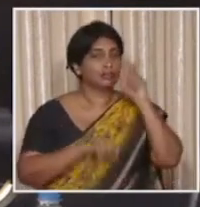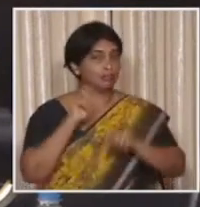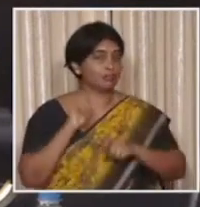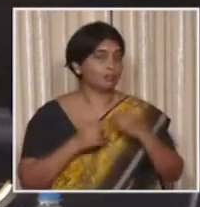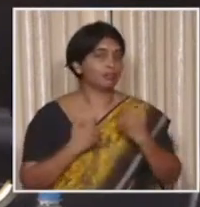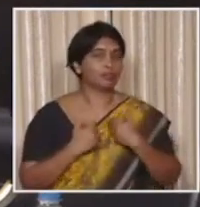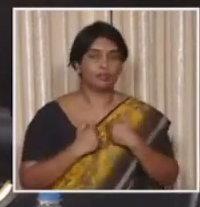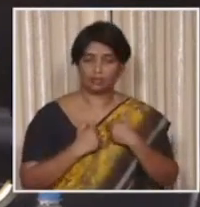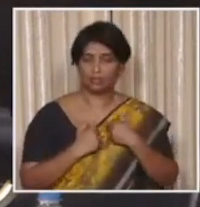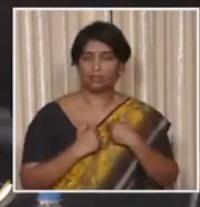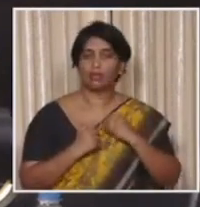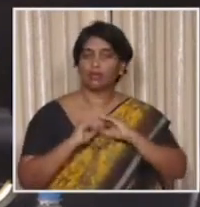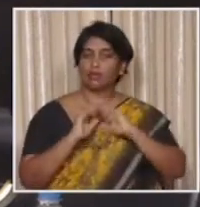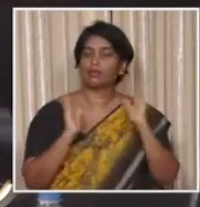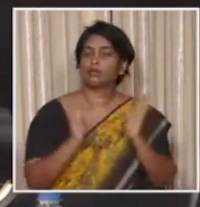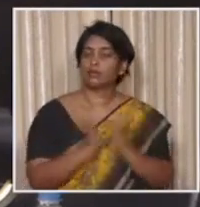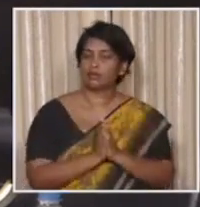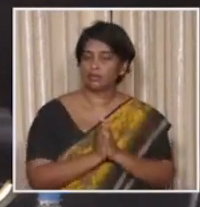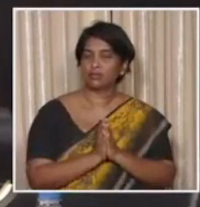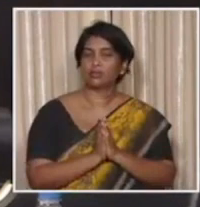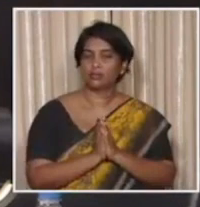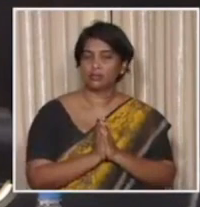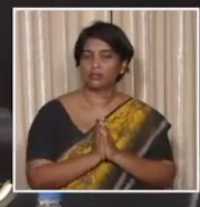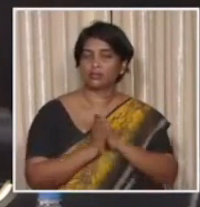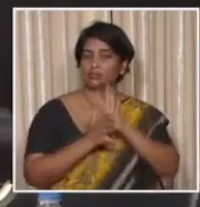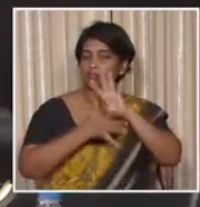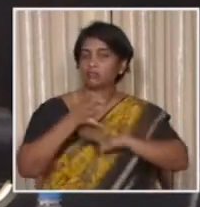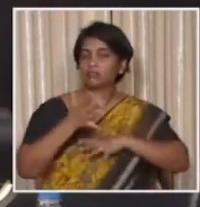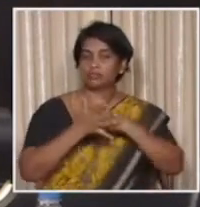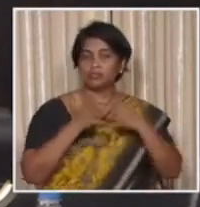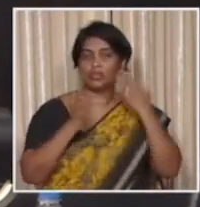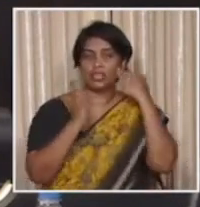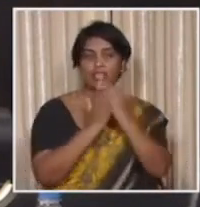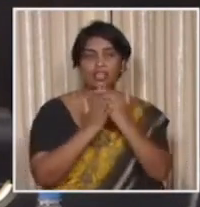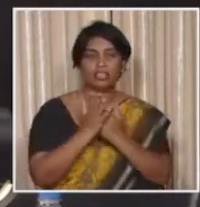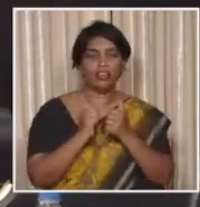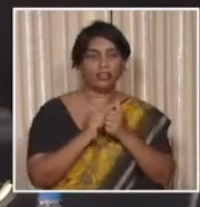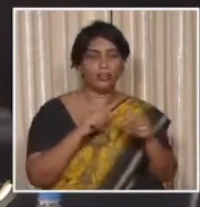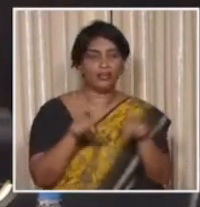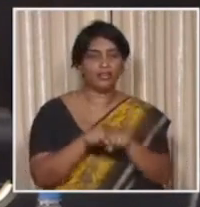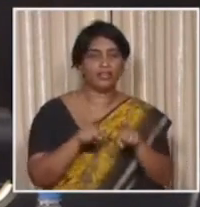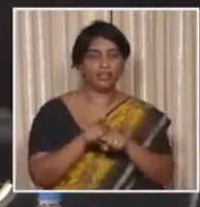කුමක් වෙයිද? මේ ඔක්කොම estimates තියෙනවා. මේ